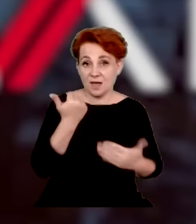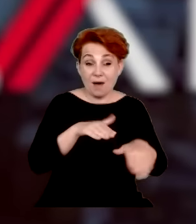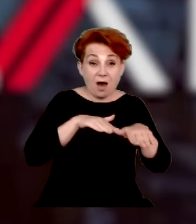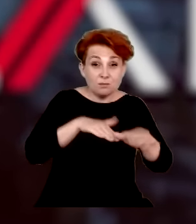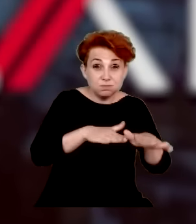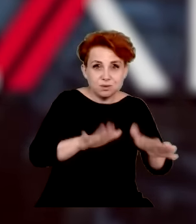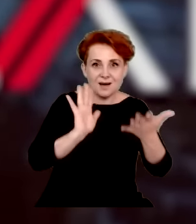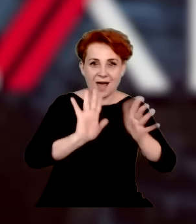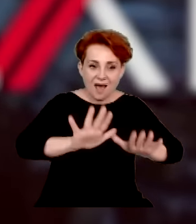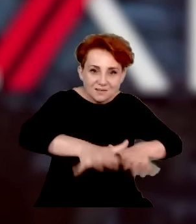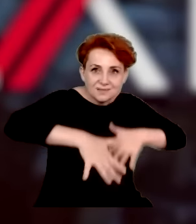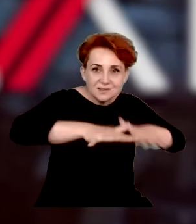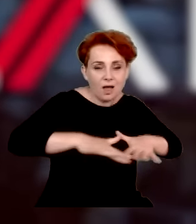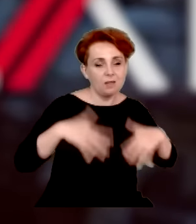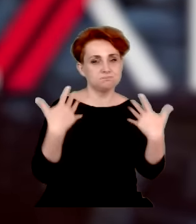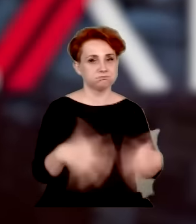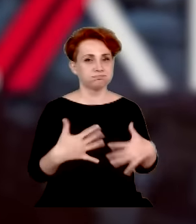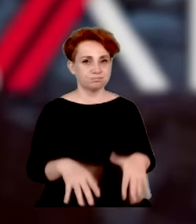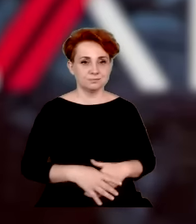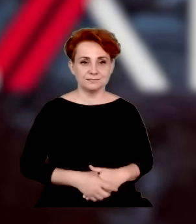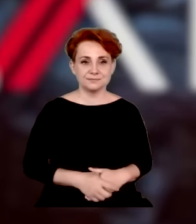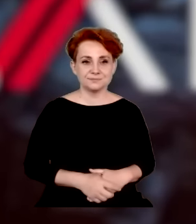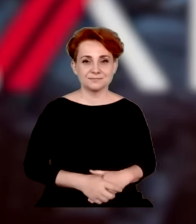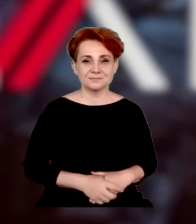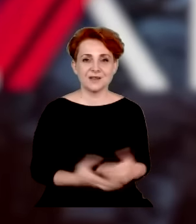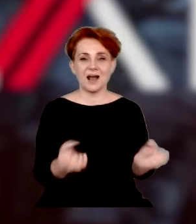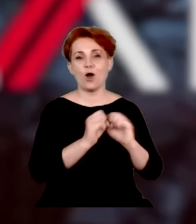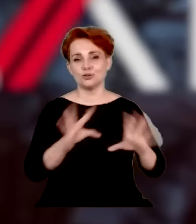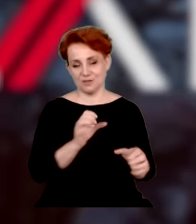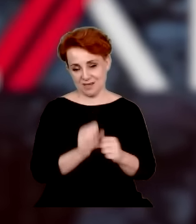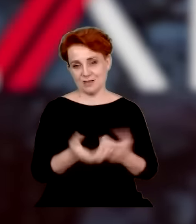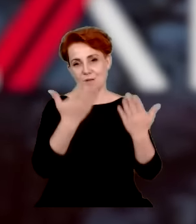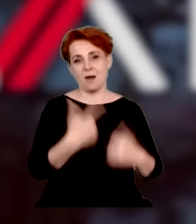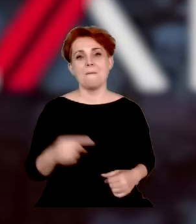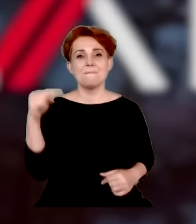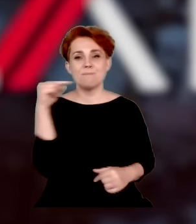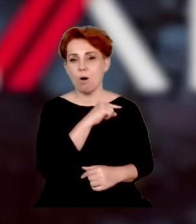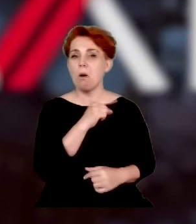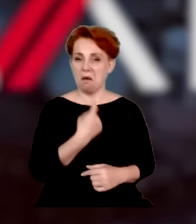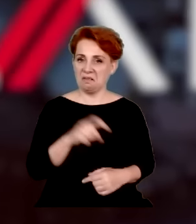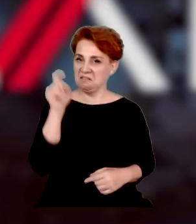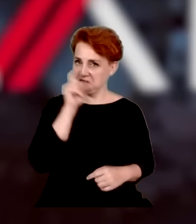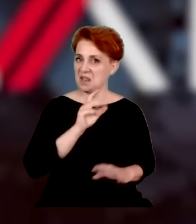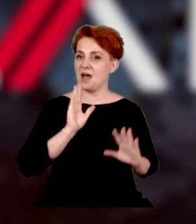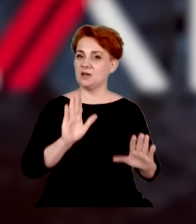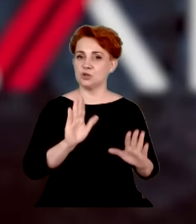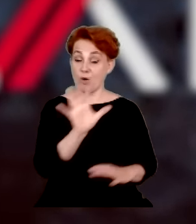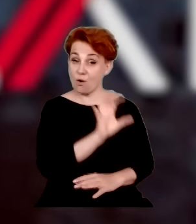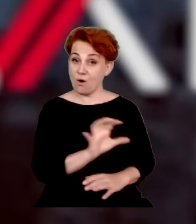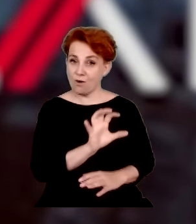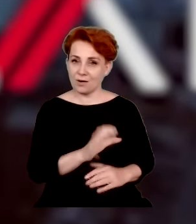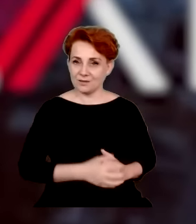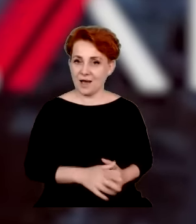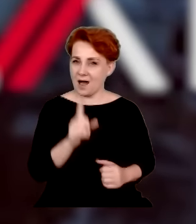rękach to naprawdę najwyższa szkoła jazdy. Ale oczywiście są tacy, co to potrafią i to w całkiem niezłym stylu. Oglądajcie, ale w domu